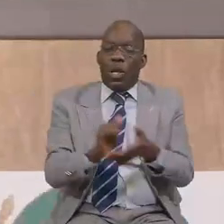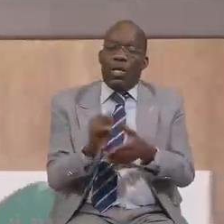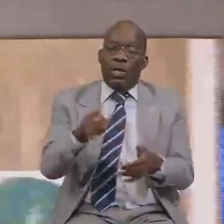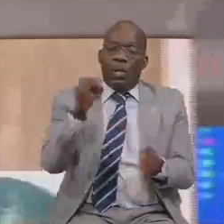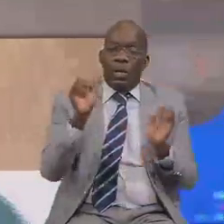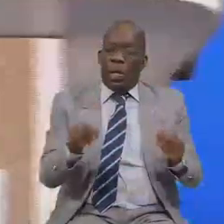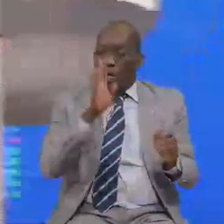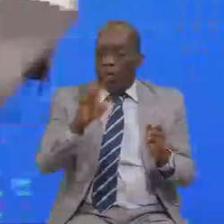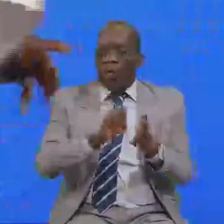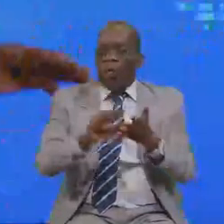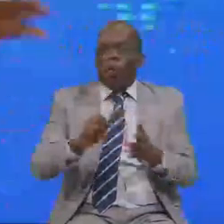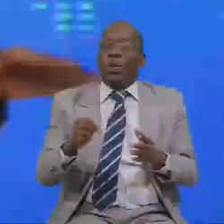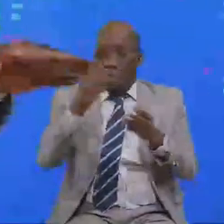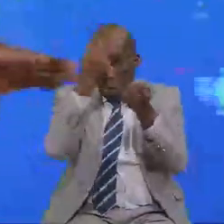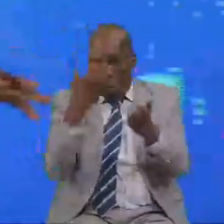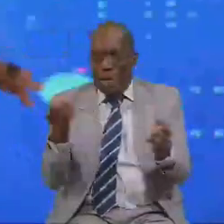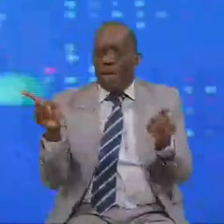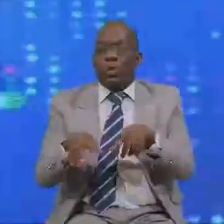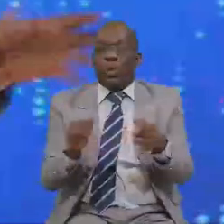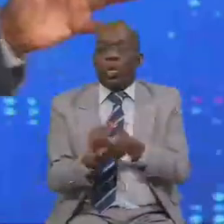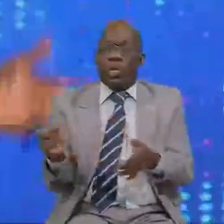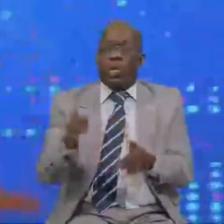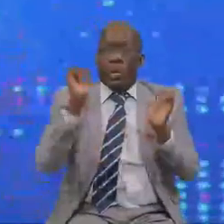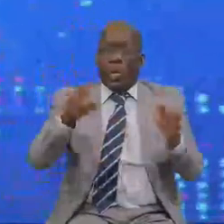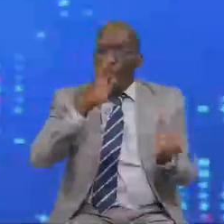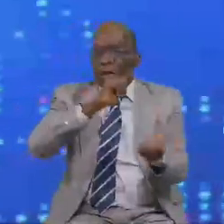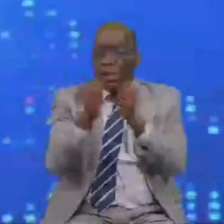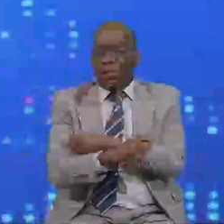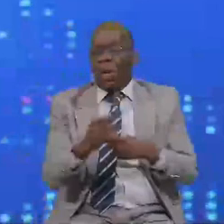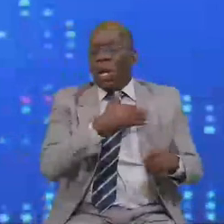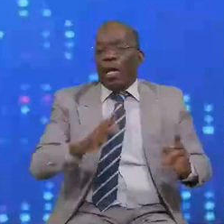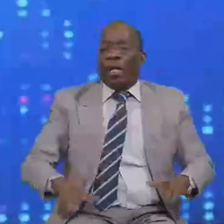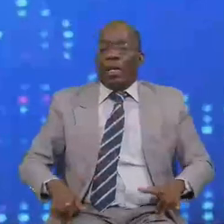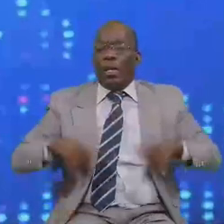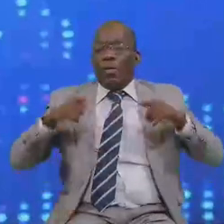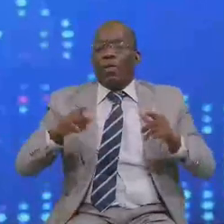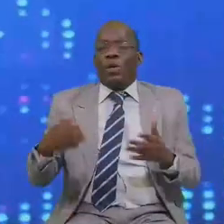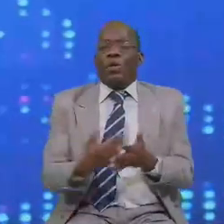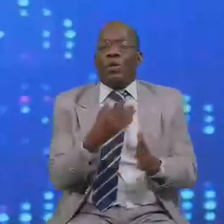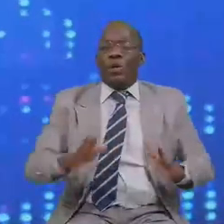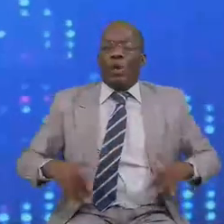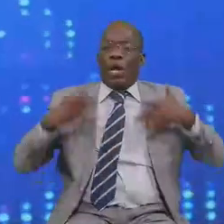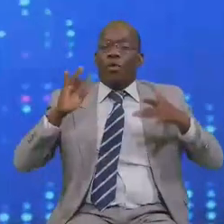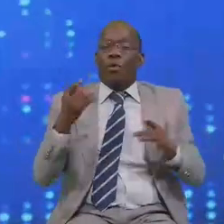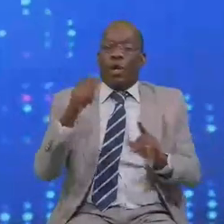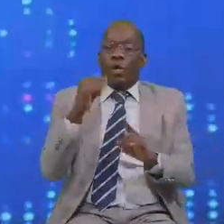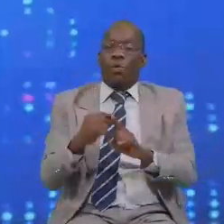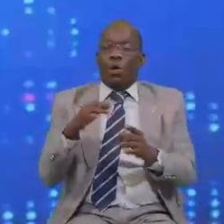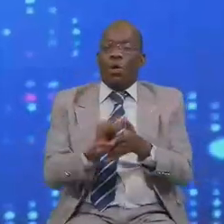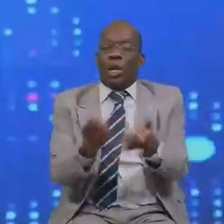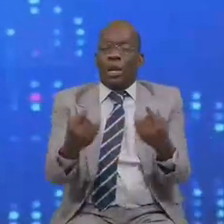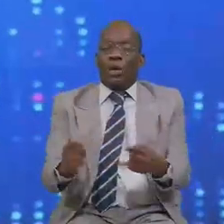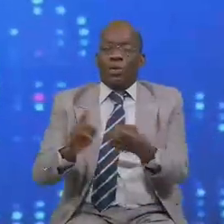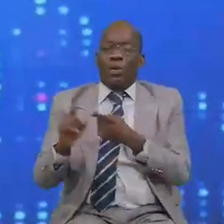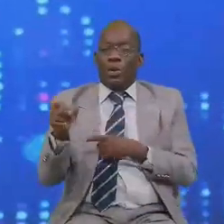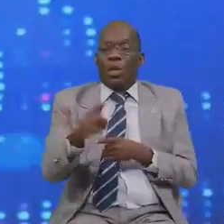et menés nouvelle vie par la puissance de la parole qui leur parvient. Cette grâce